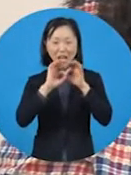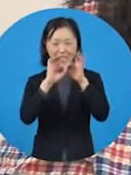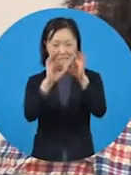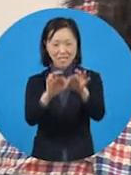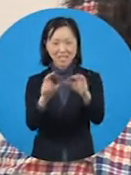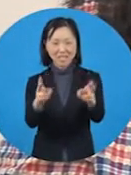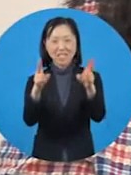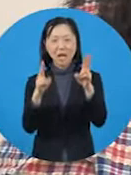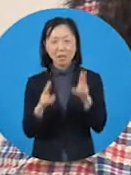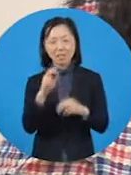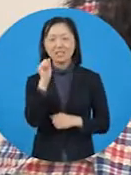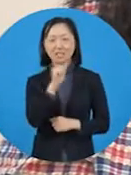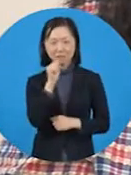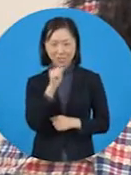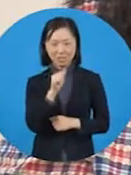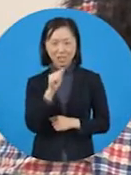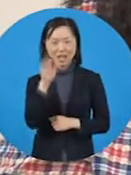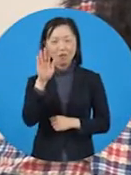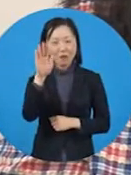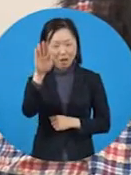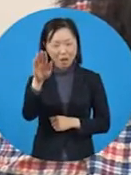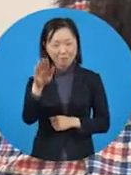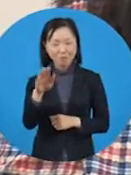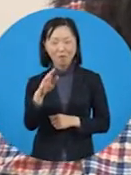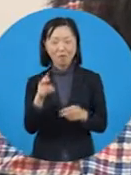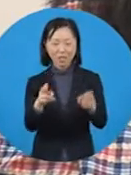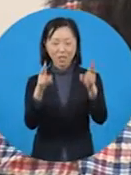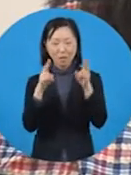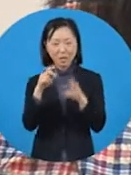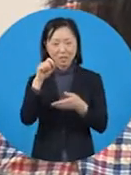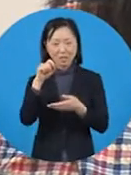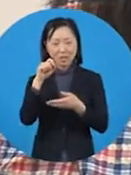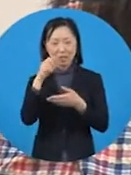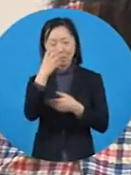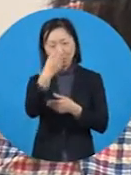ナビ、いかがでしたか？これからも板橋の魅力をど